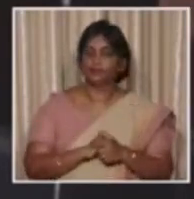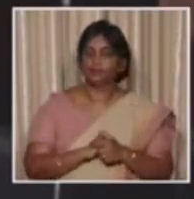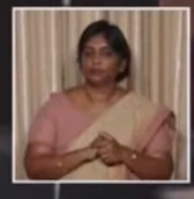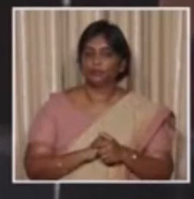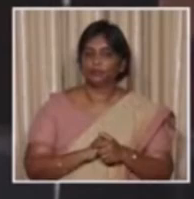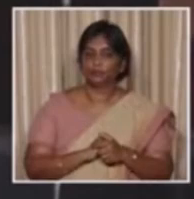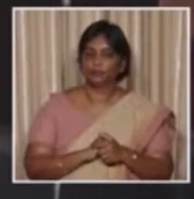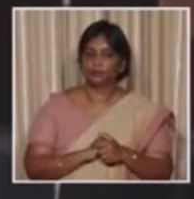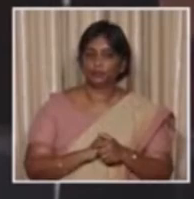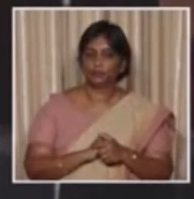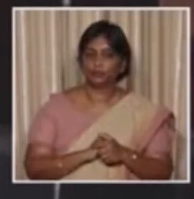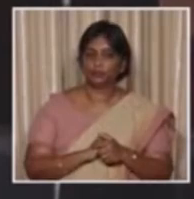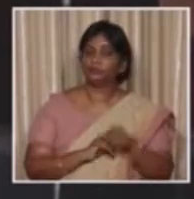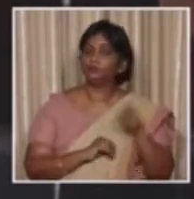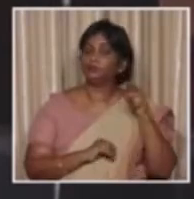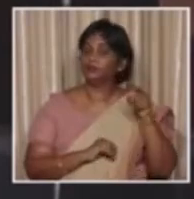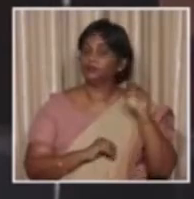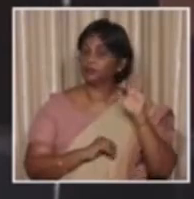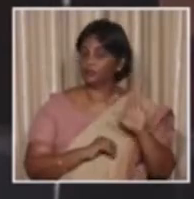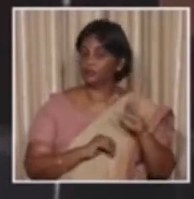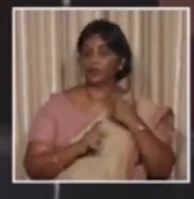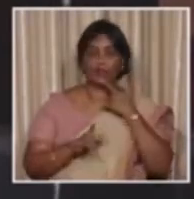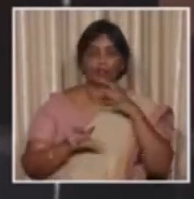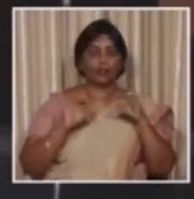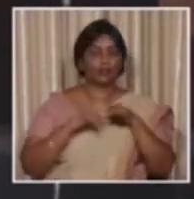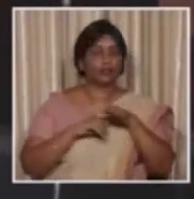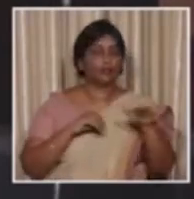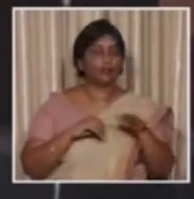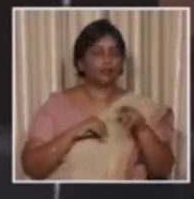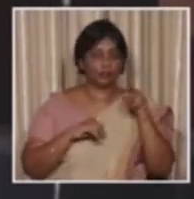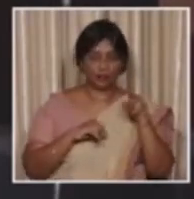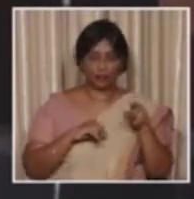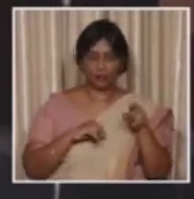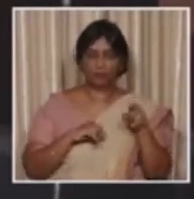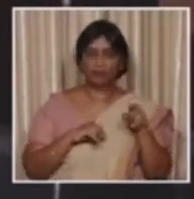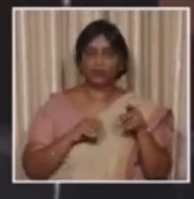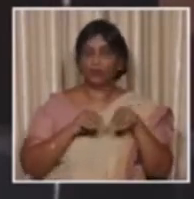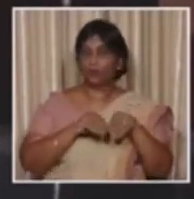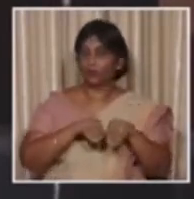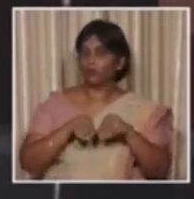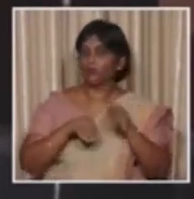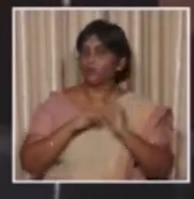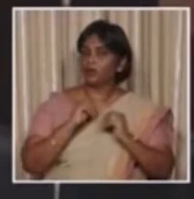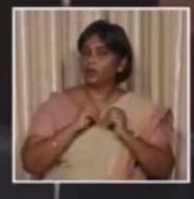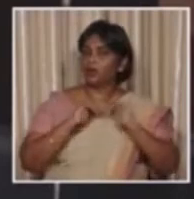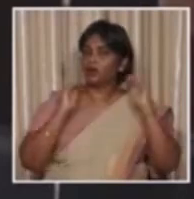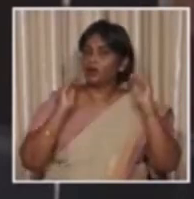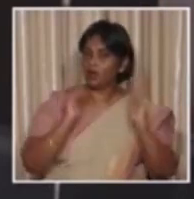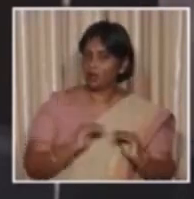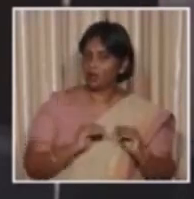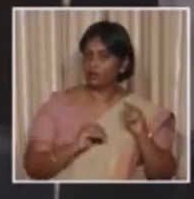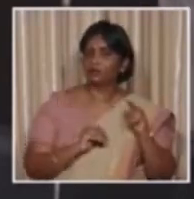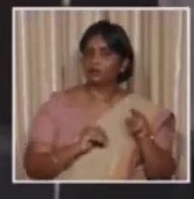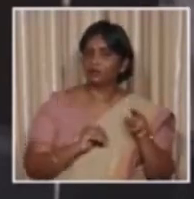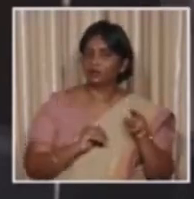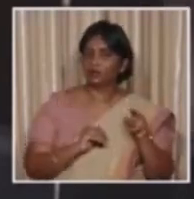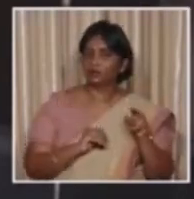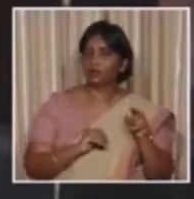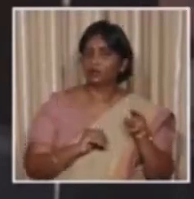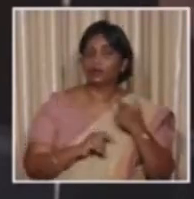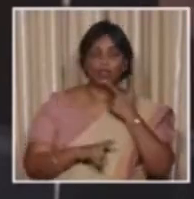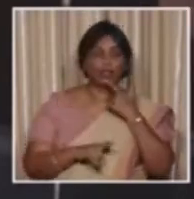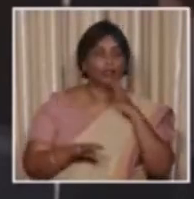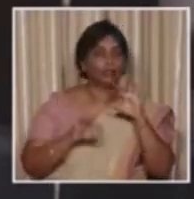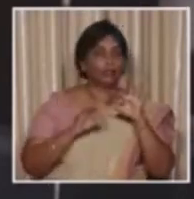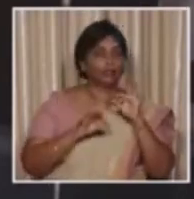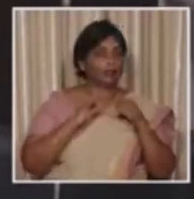காணிகளிலே விவசாயத்தை குறைத்து அந்த விலையை தங்களுடைய தேயிலையுடைய விலையை அதிகரிப்பதன் மூலமாக